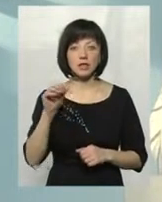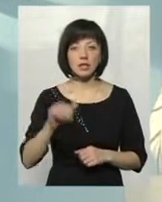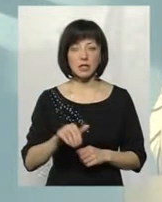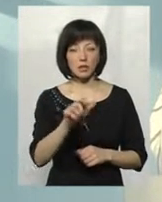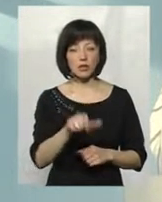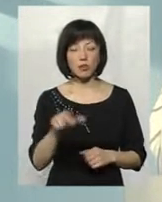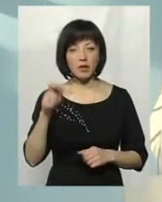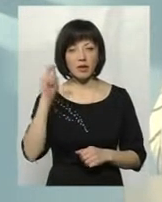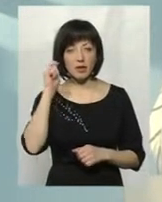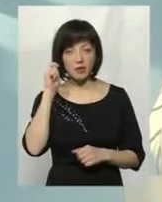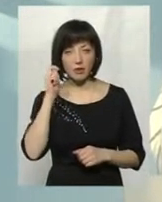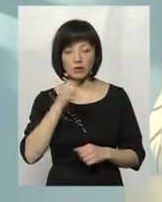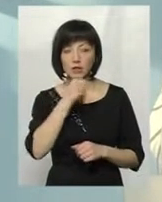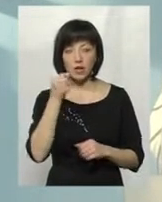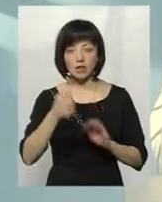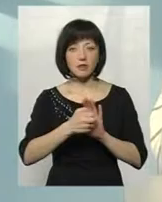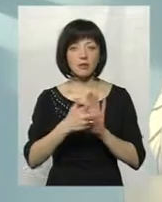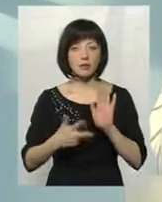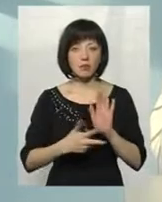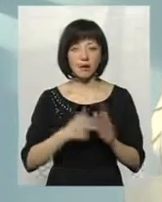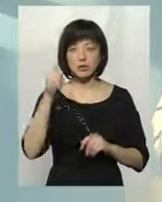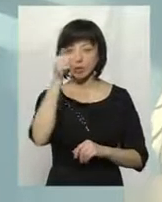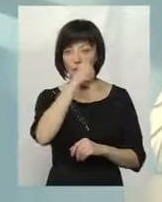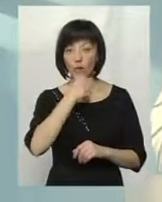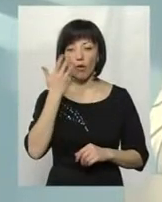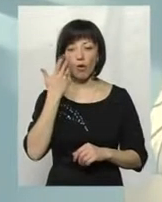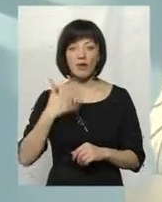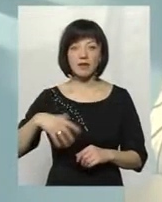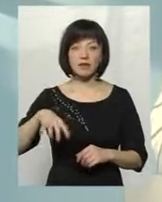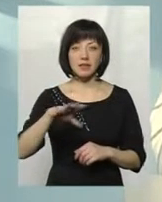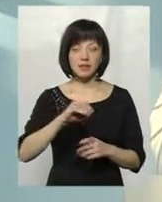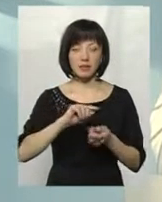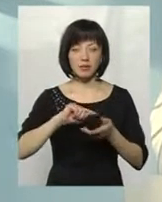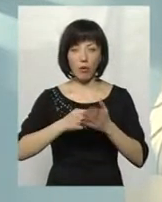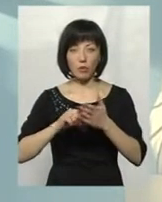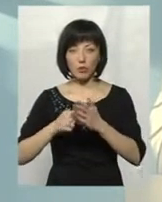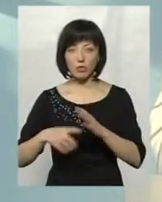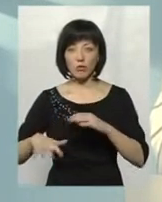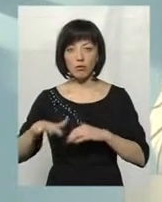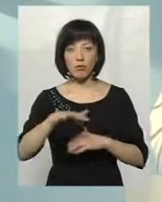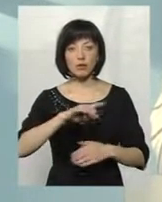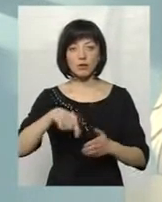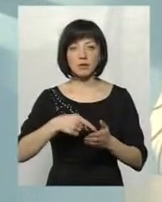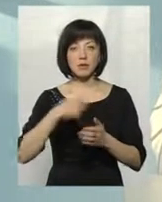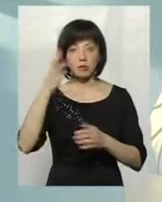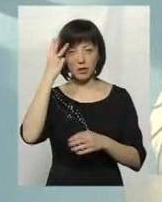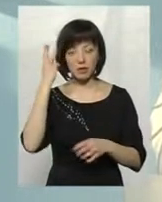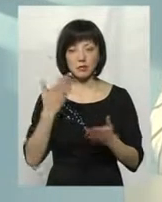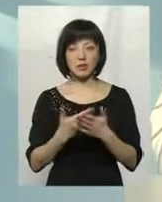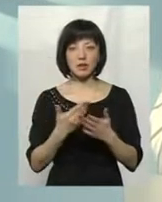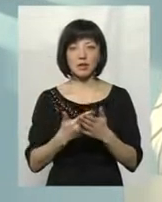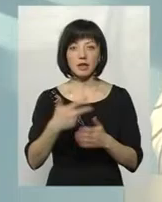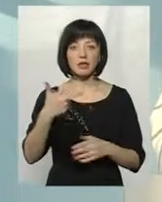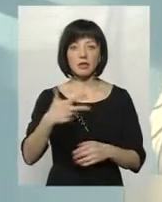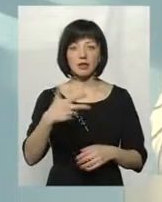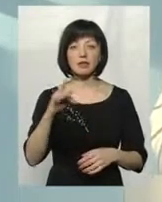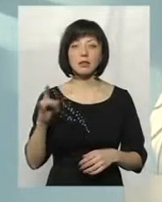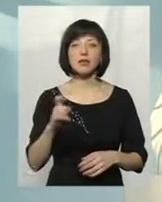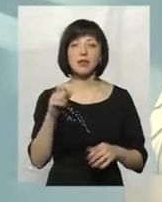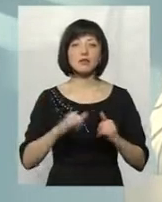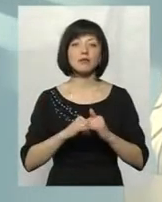громадян віком старше 18 років, коли це всі цифри перемножити, то площа міста Хмельницького повинна бути приблизно в 30 разів